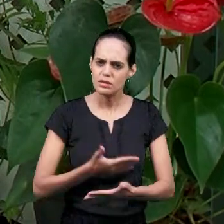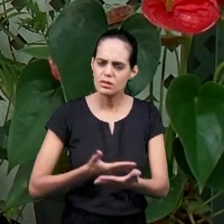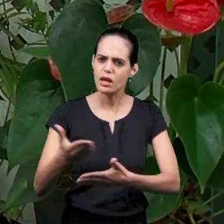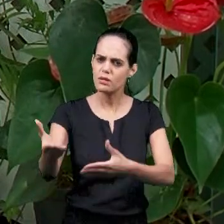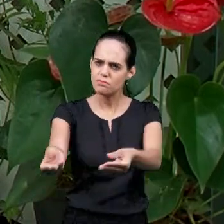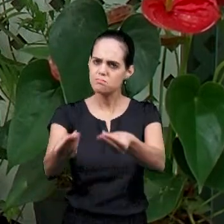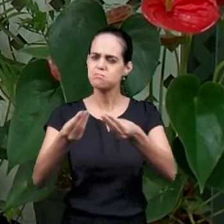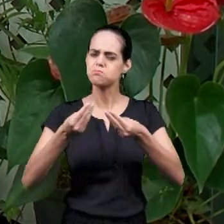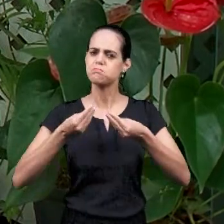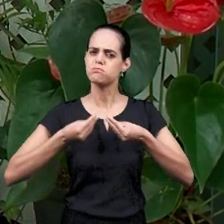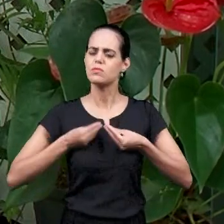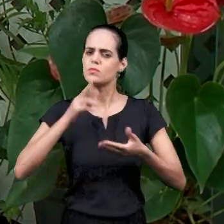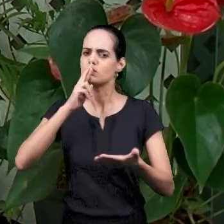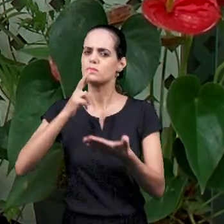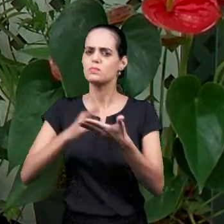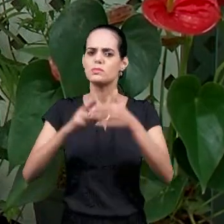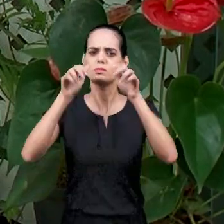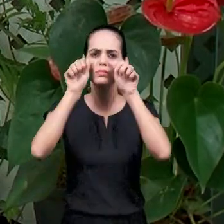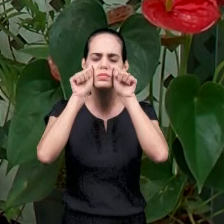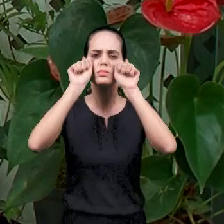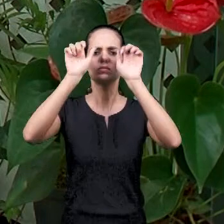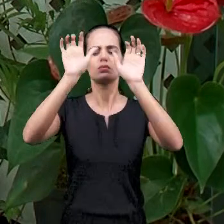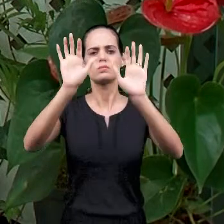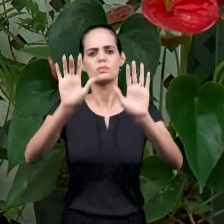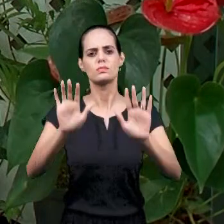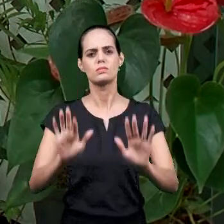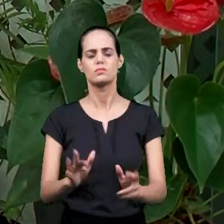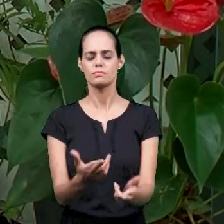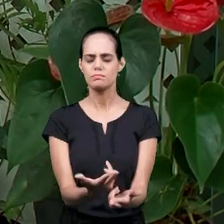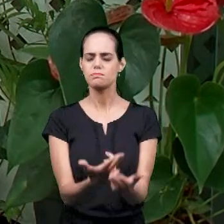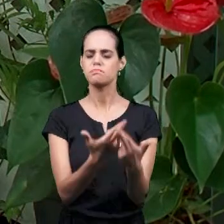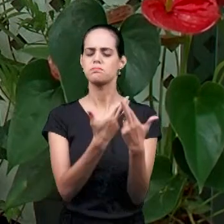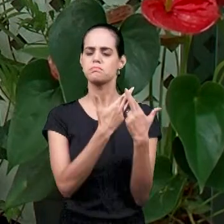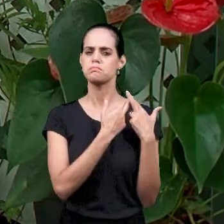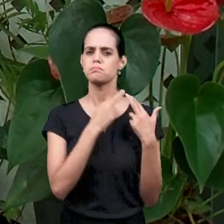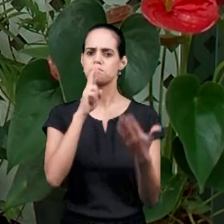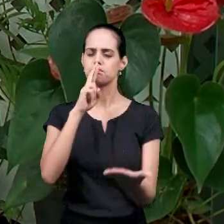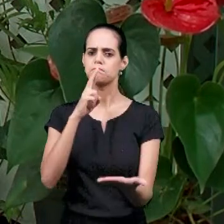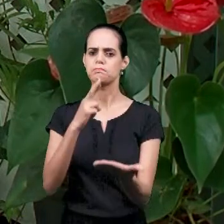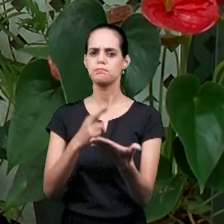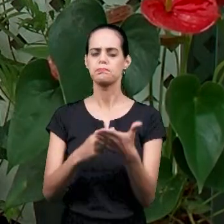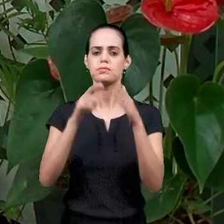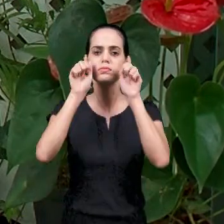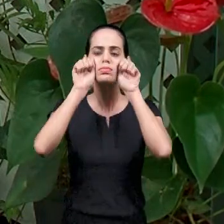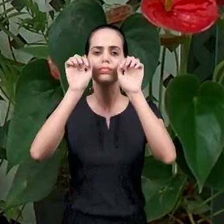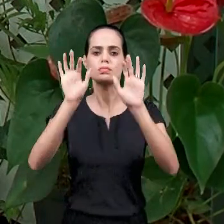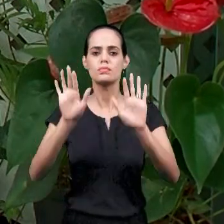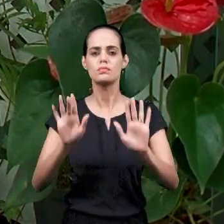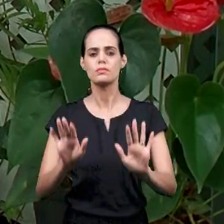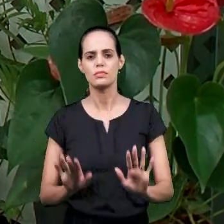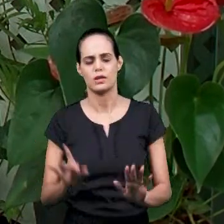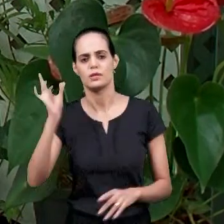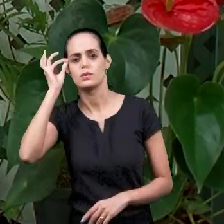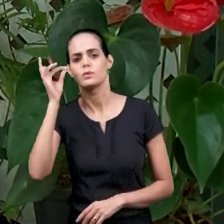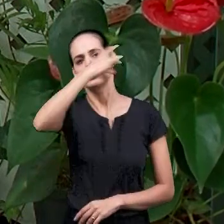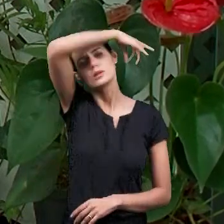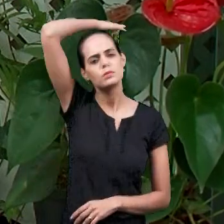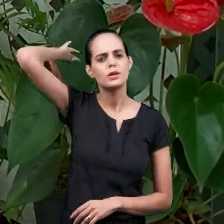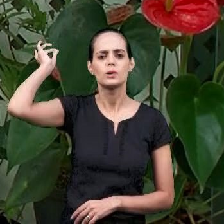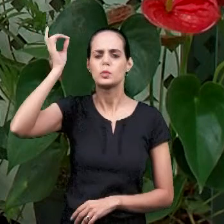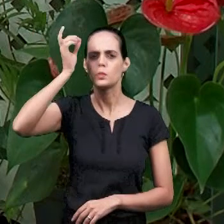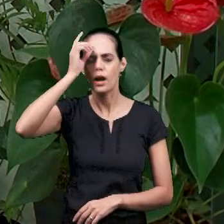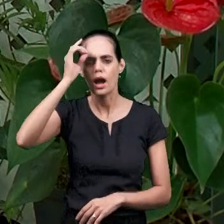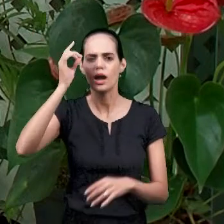qui nous apportent les bénéfices, les responsables pour les bénéfices spirituels, matériels et